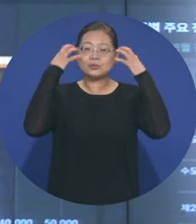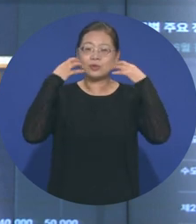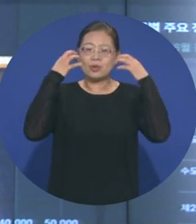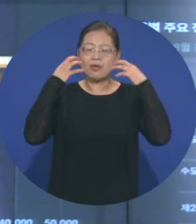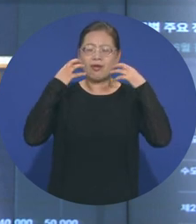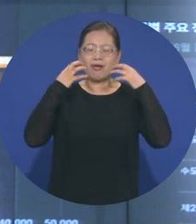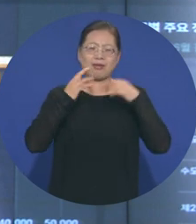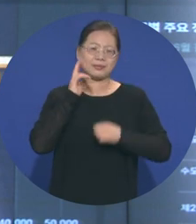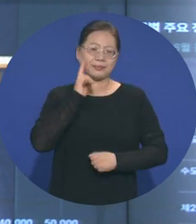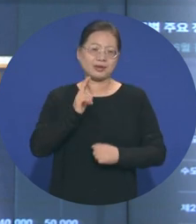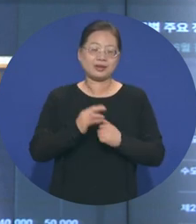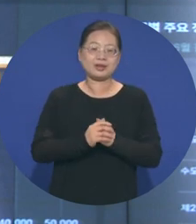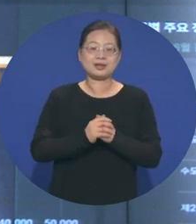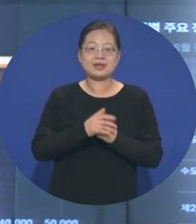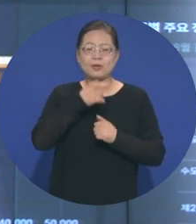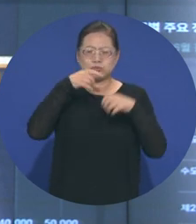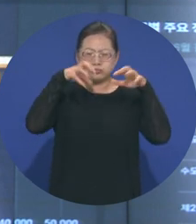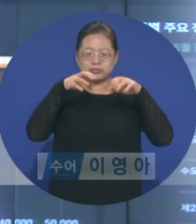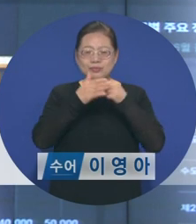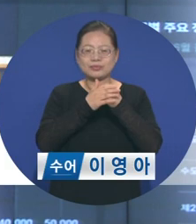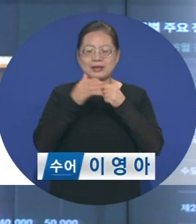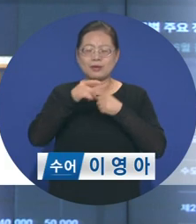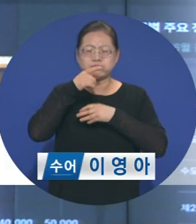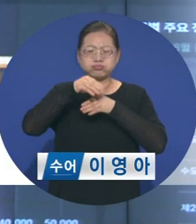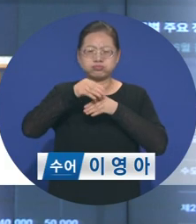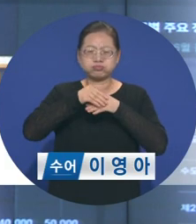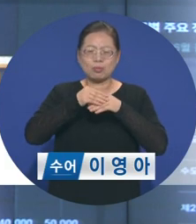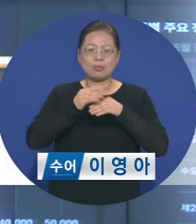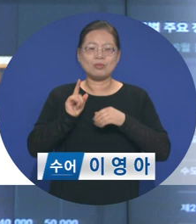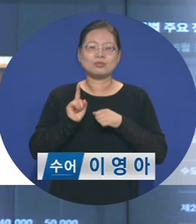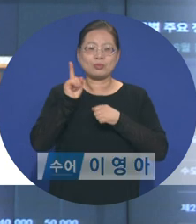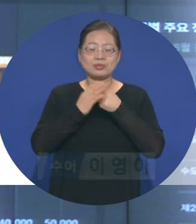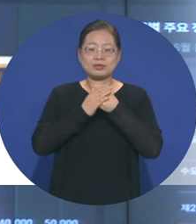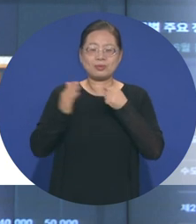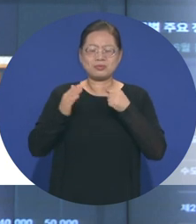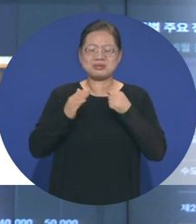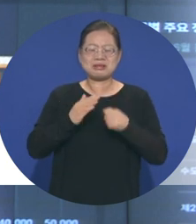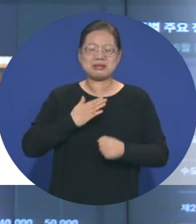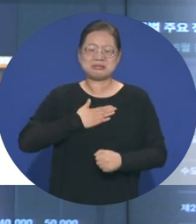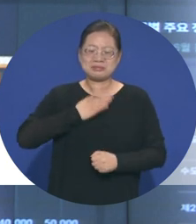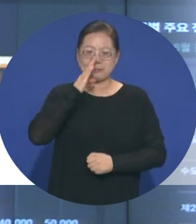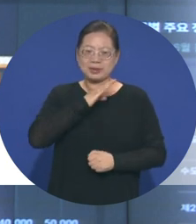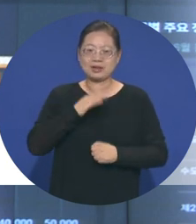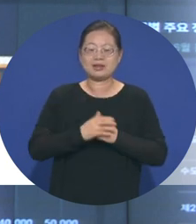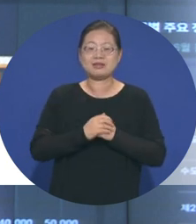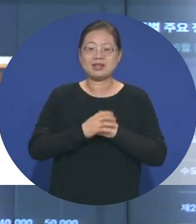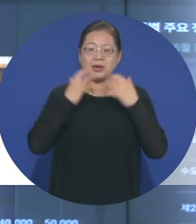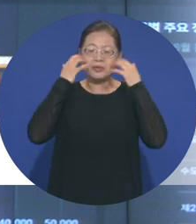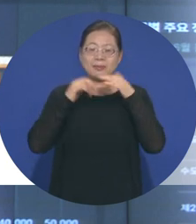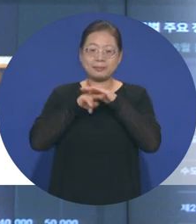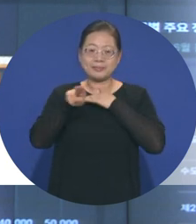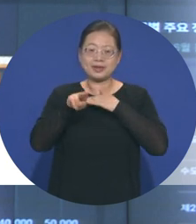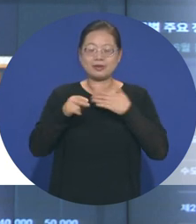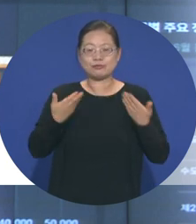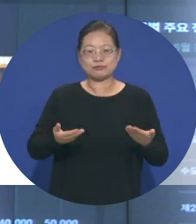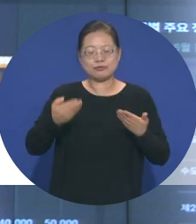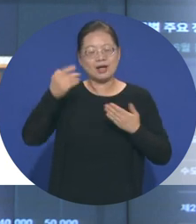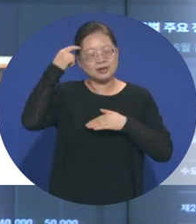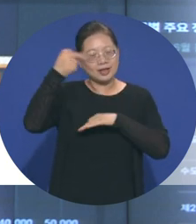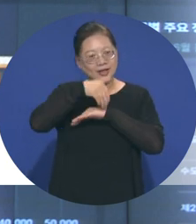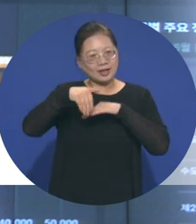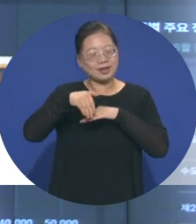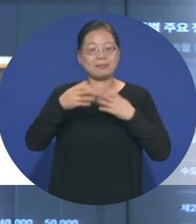무더위가 기승을 부리고 있습니다 장마로 습도까지 높아서 더욱 불쾌한요 무더위를 피해 휴가 생각하시는 분들 많으실